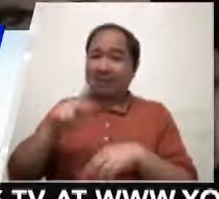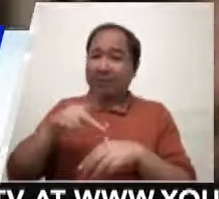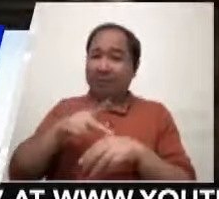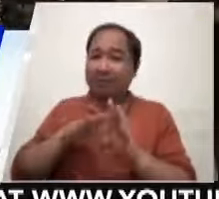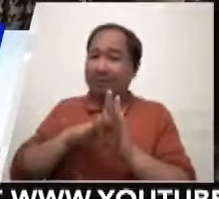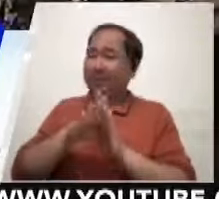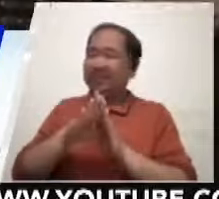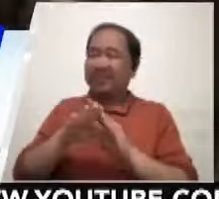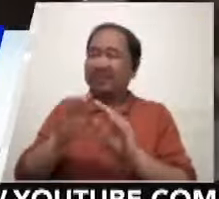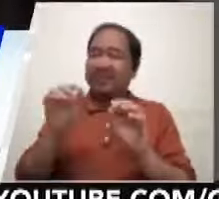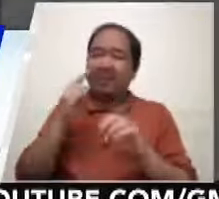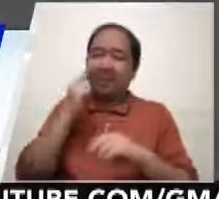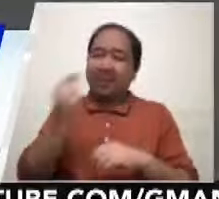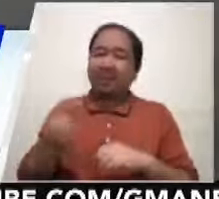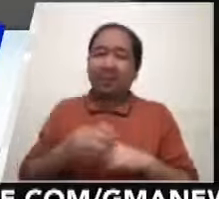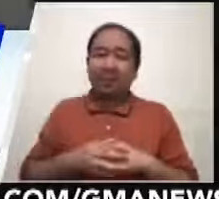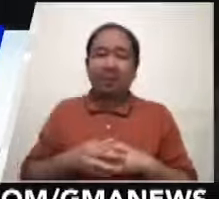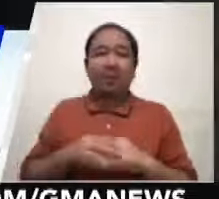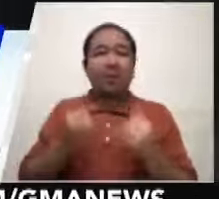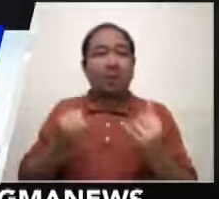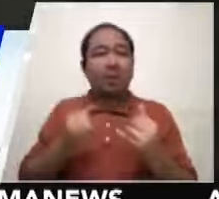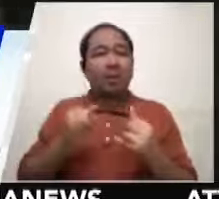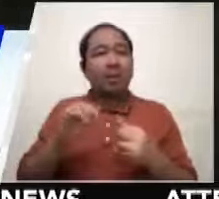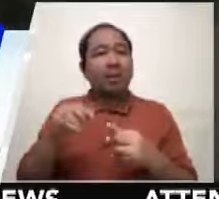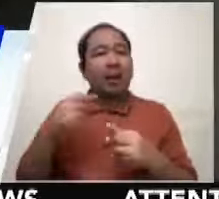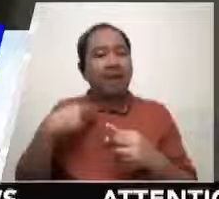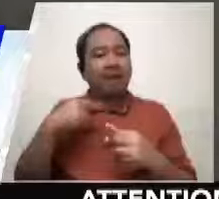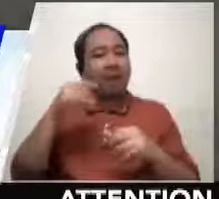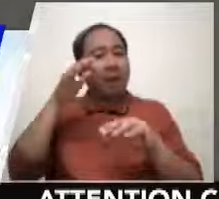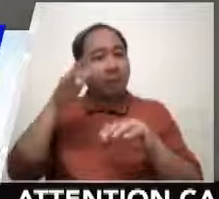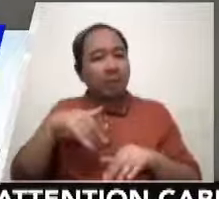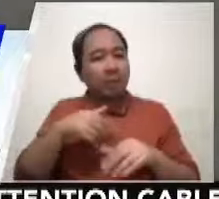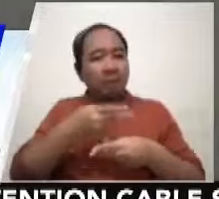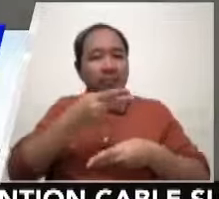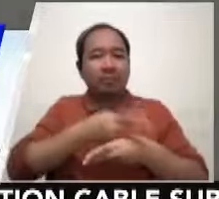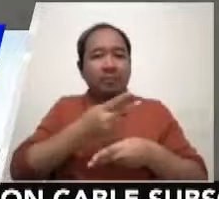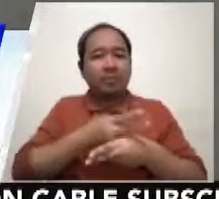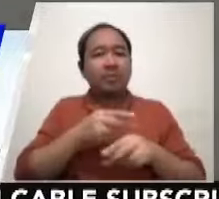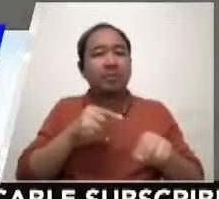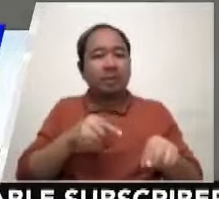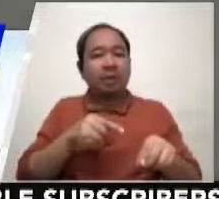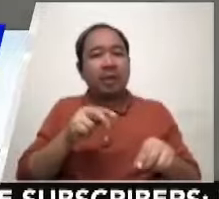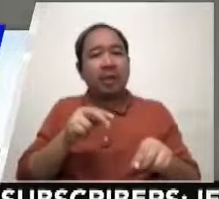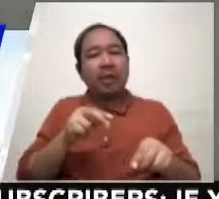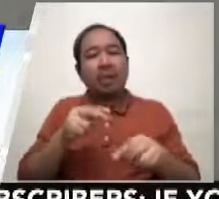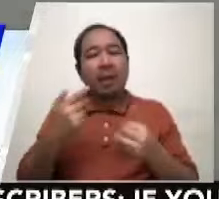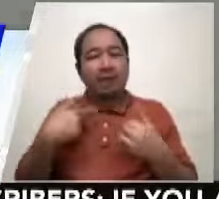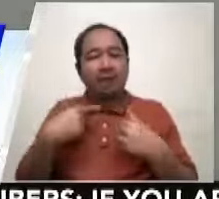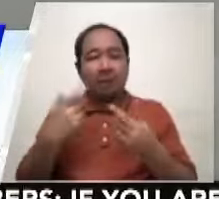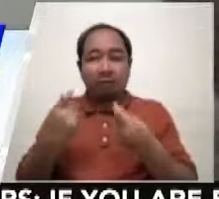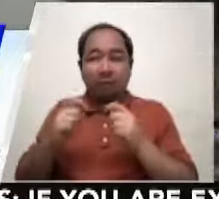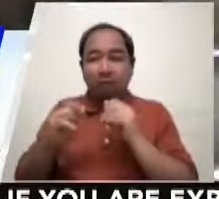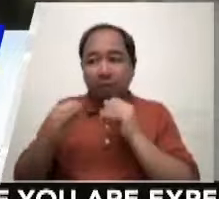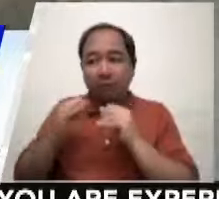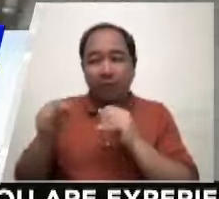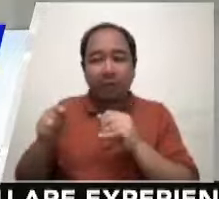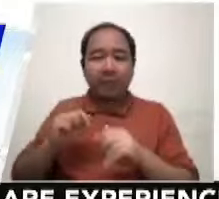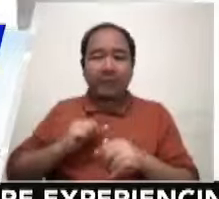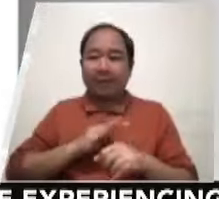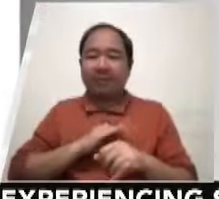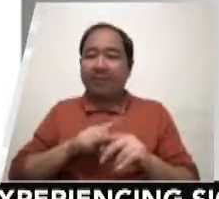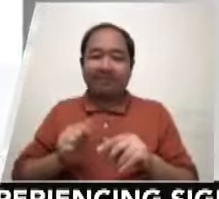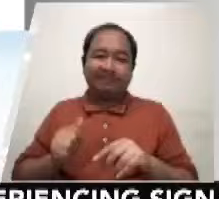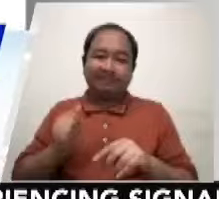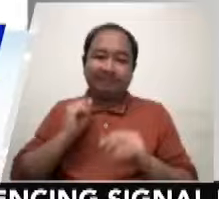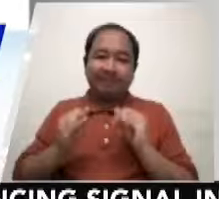NBI CCD ang mga computers ng clerk of court. Sinubukan namin kunan ng pahayag ang inarest ng clerk of court, pero tumanggi ito. Naharap siya at